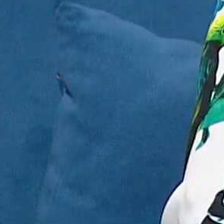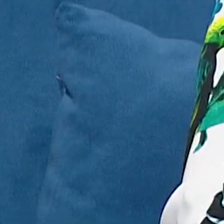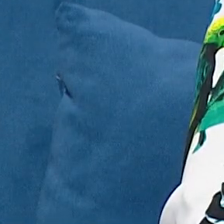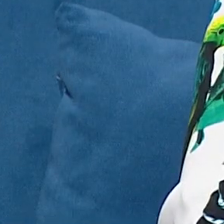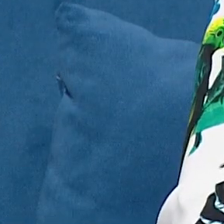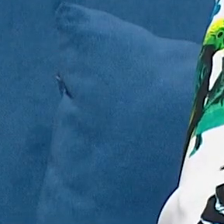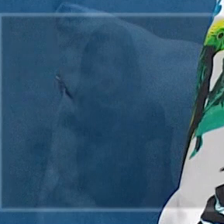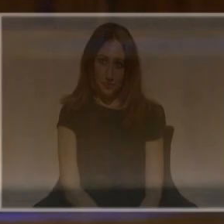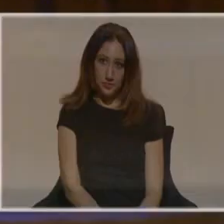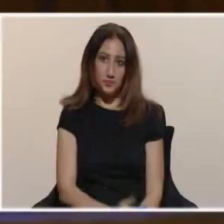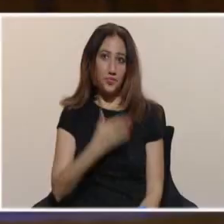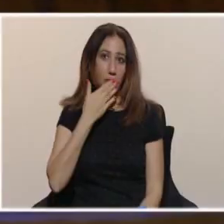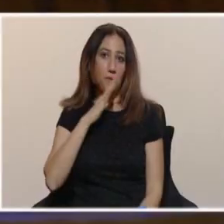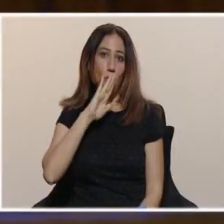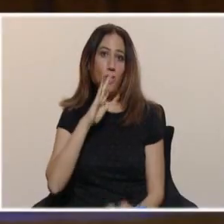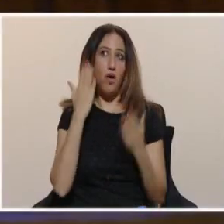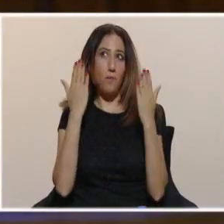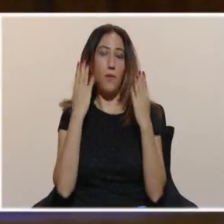حمدت ربنا قوي،